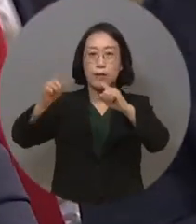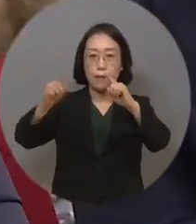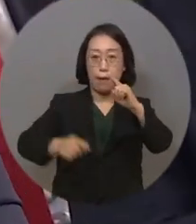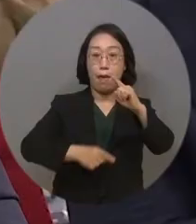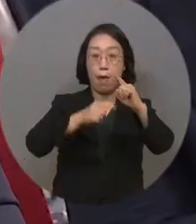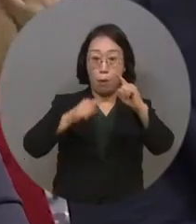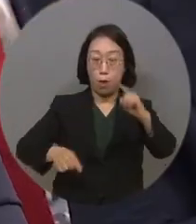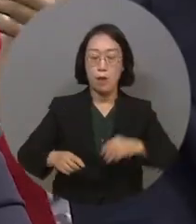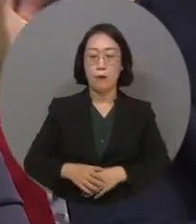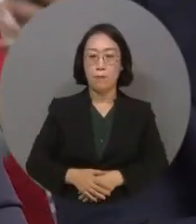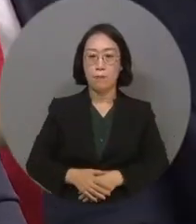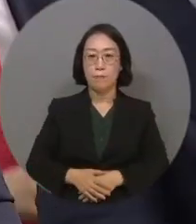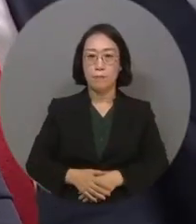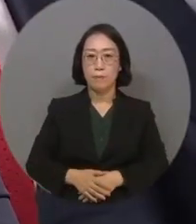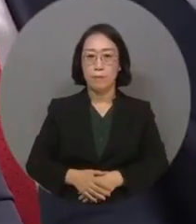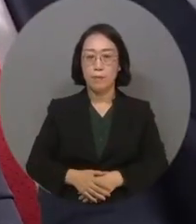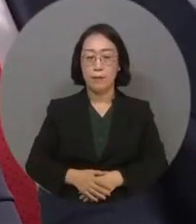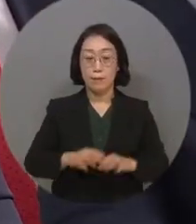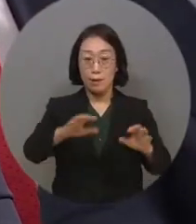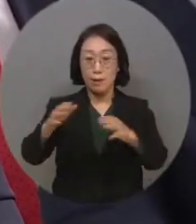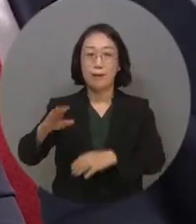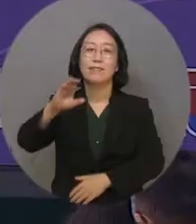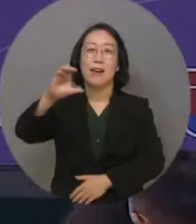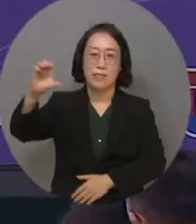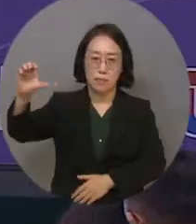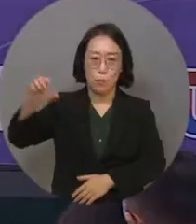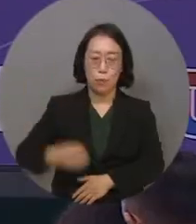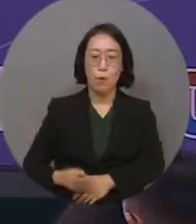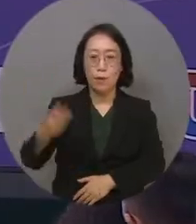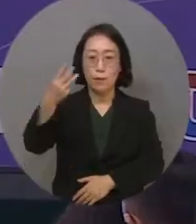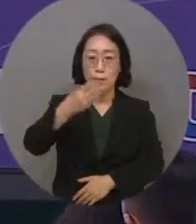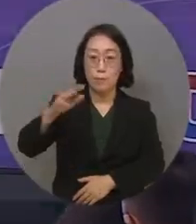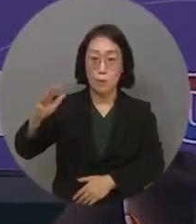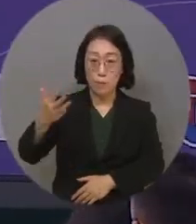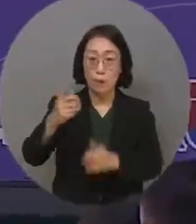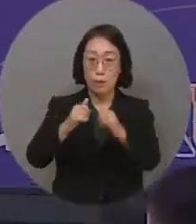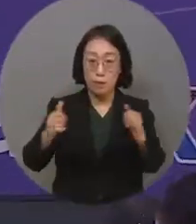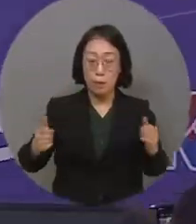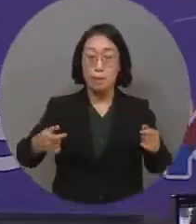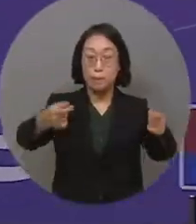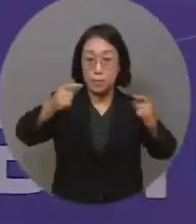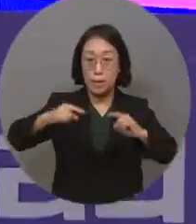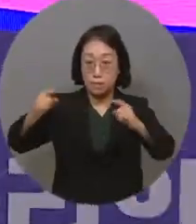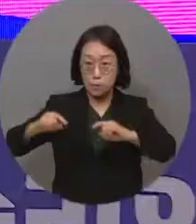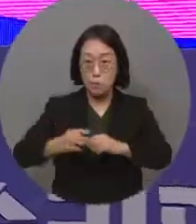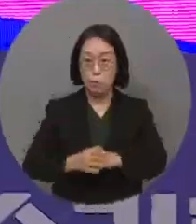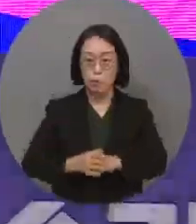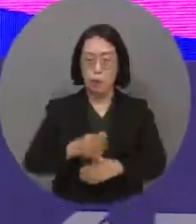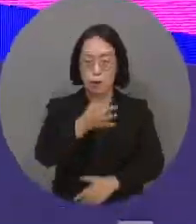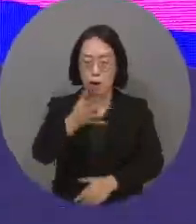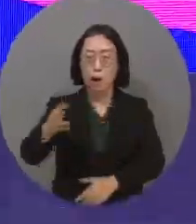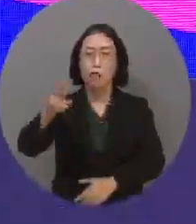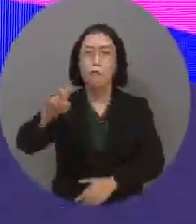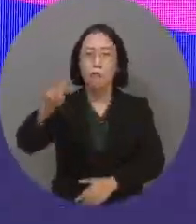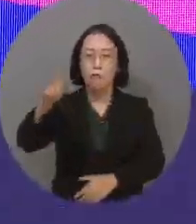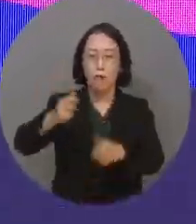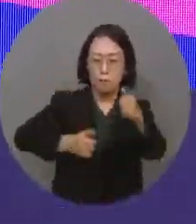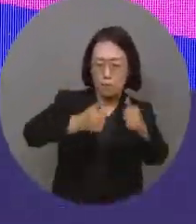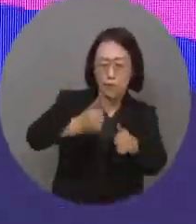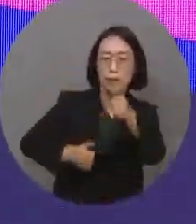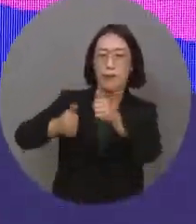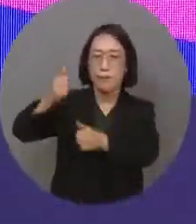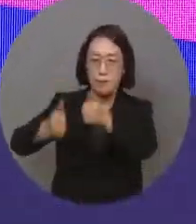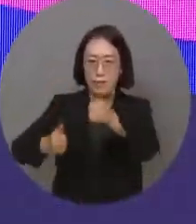아시아 경기대회는 45개국에서 약 3,800명 규모가 참여해 22개 종목에서 치열한 승부를